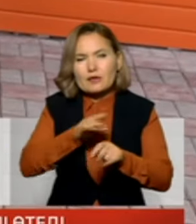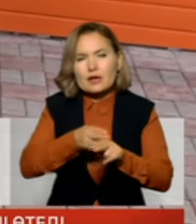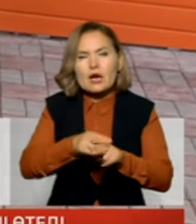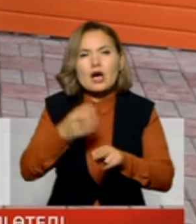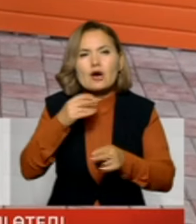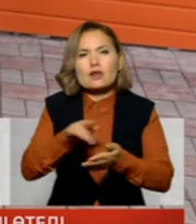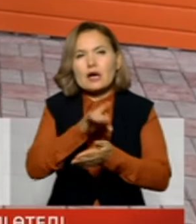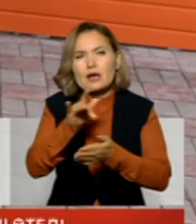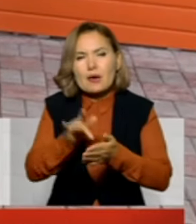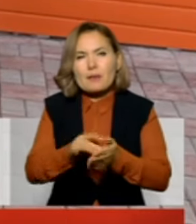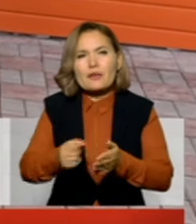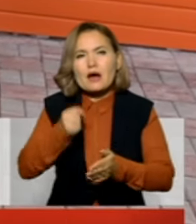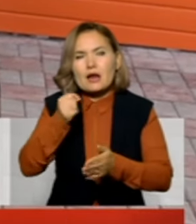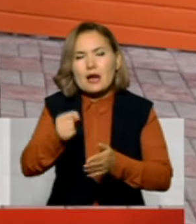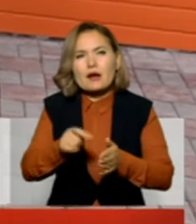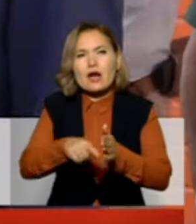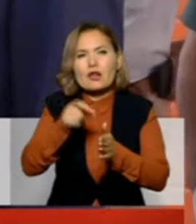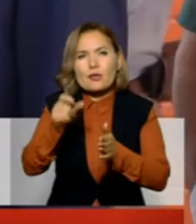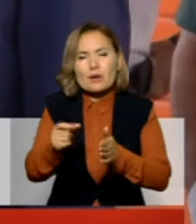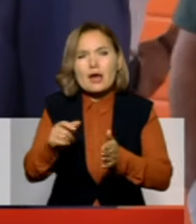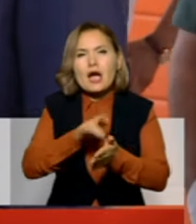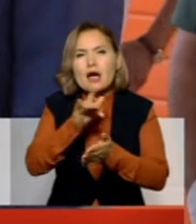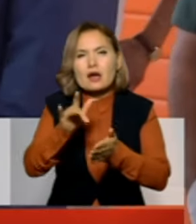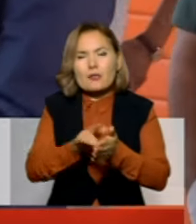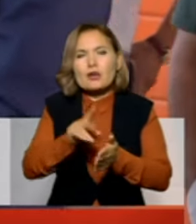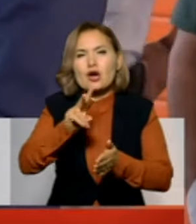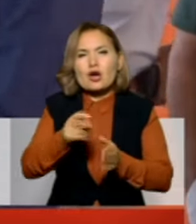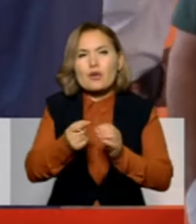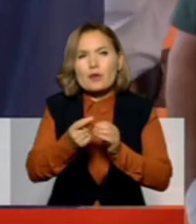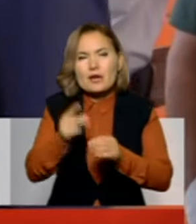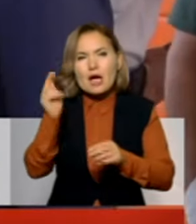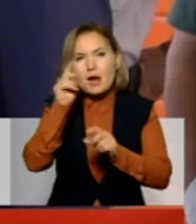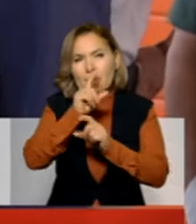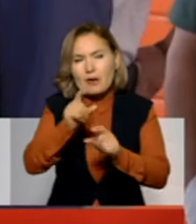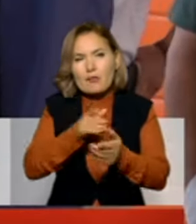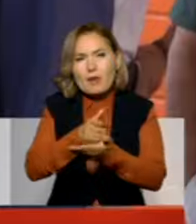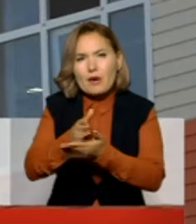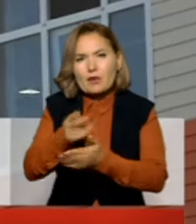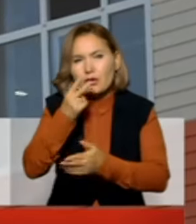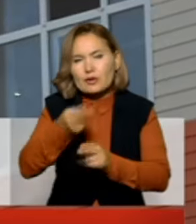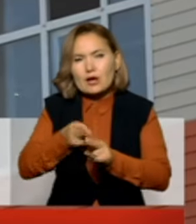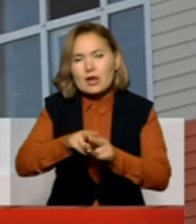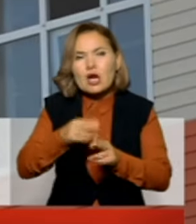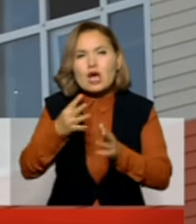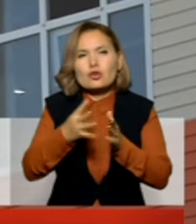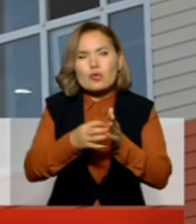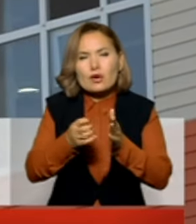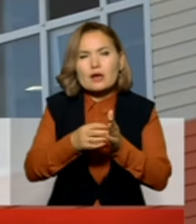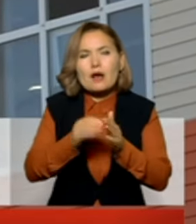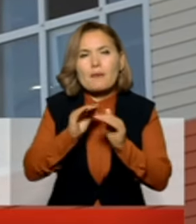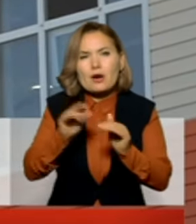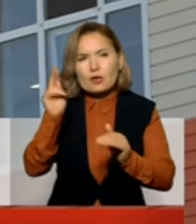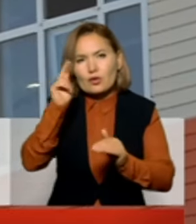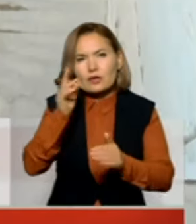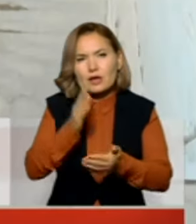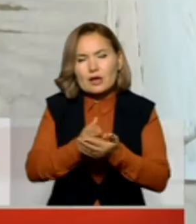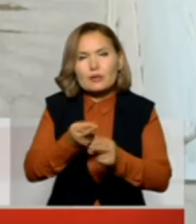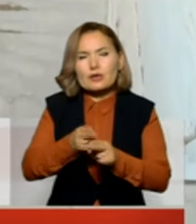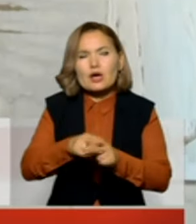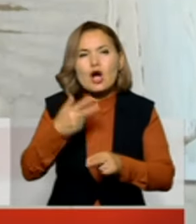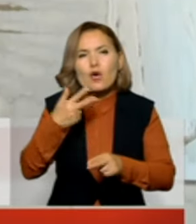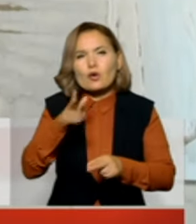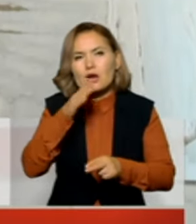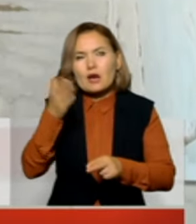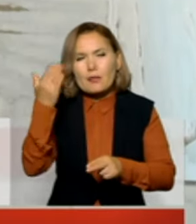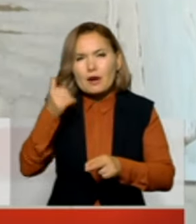Сыр өңірінен сайланған халық қалаулылары қаладағы 211 мектепке барды. Мұнда 900-ге жуық бала білім алады. Осыдан